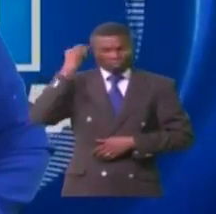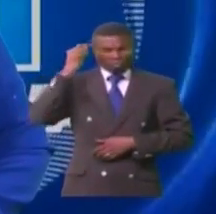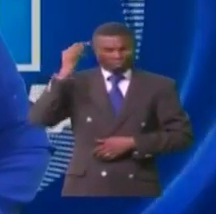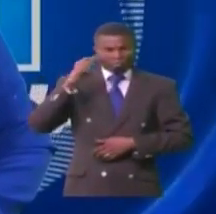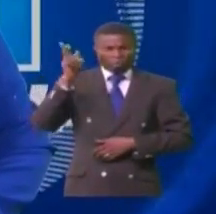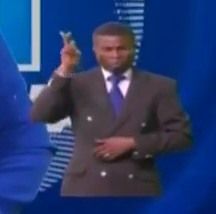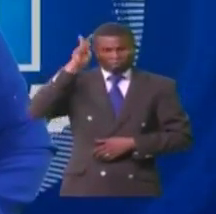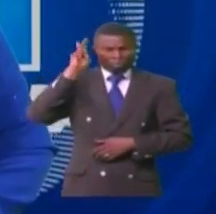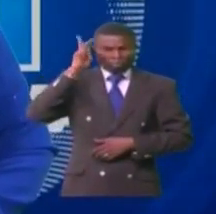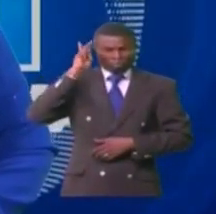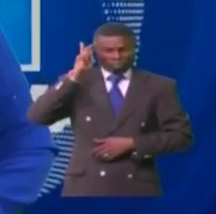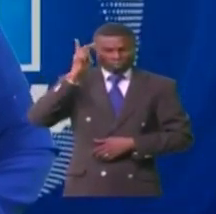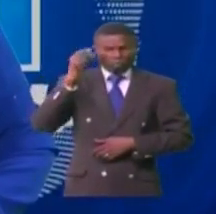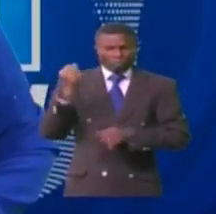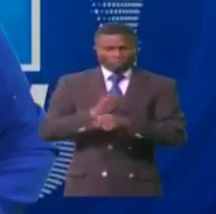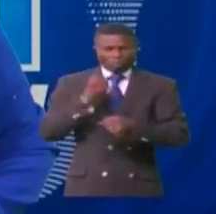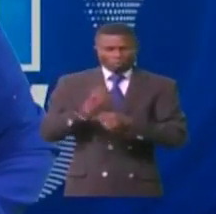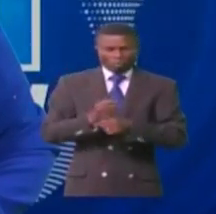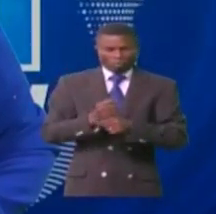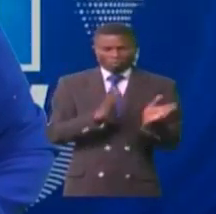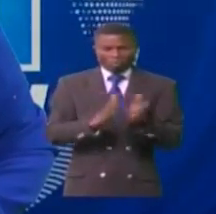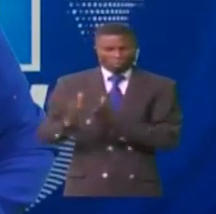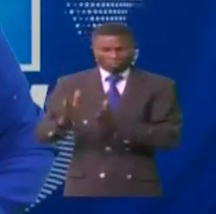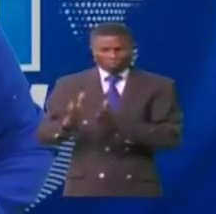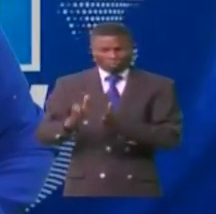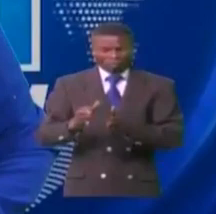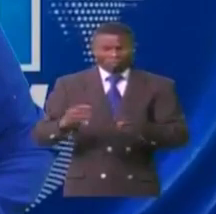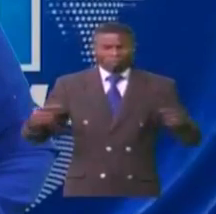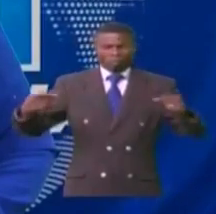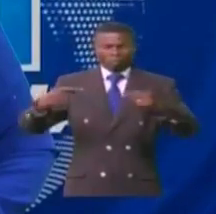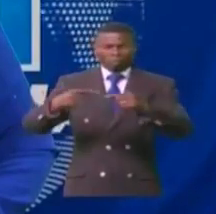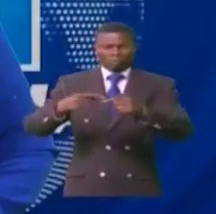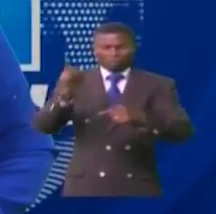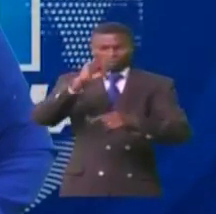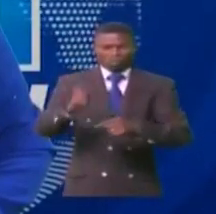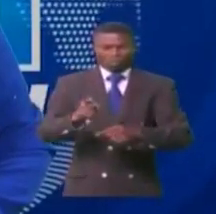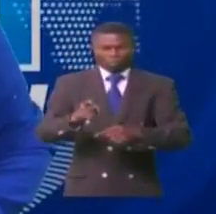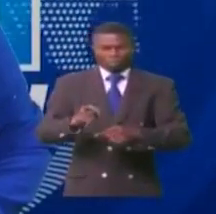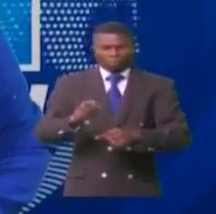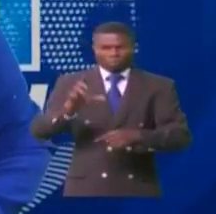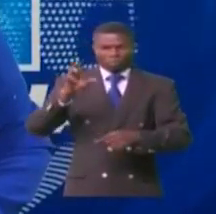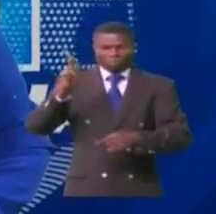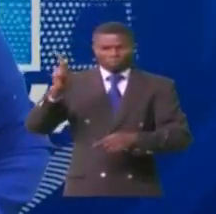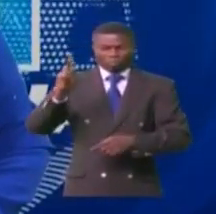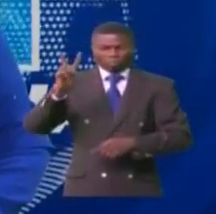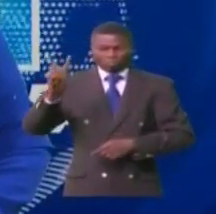Kimbaseke que suite aux travaux prévus sur la liaison 30 kV